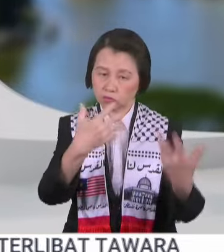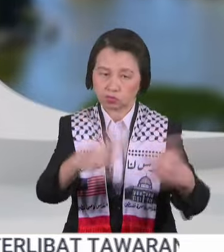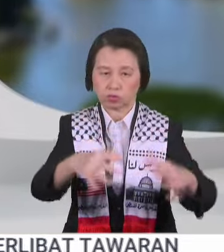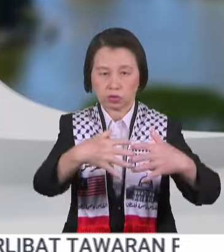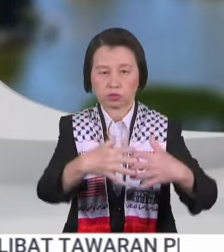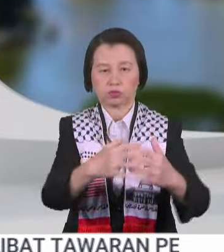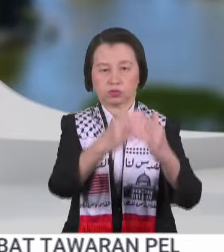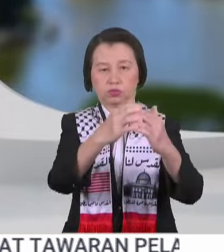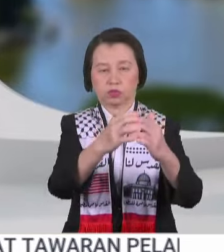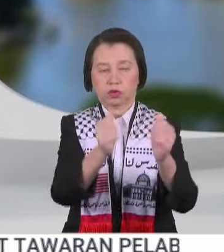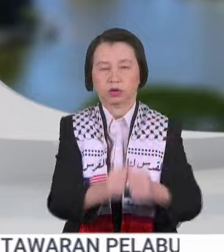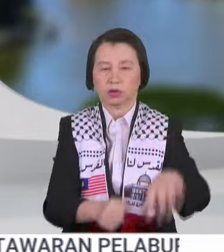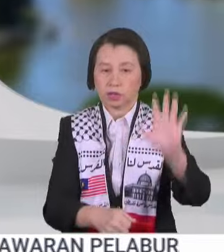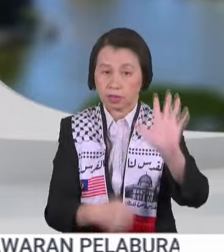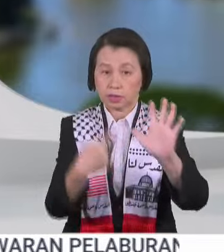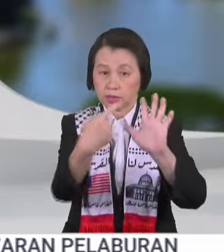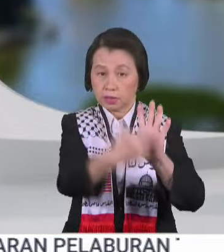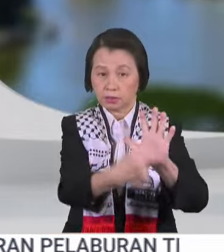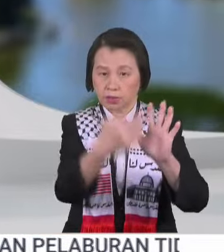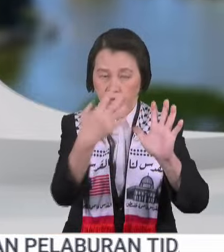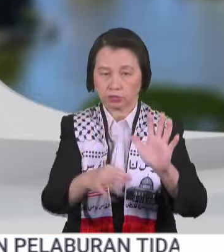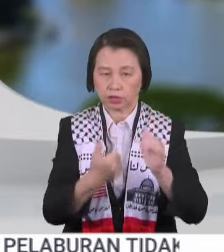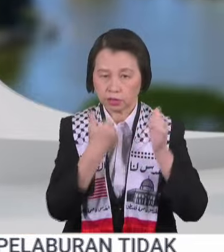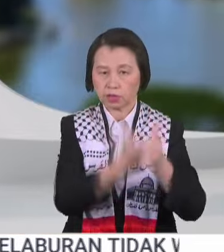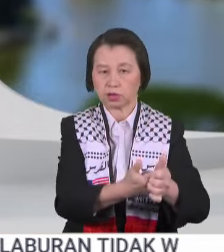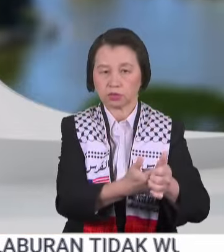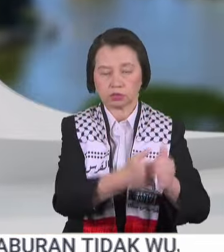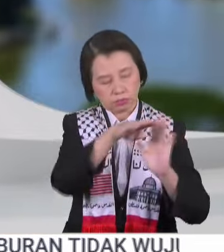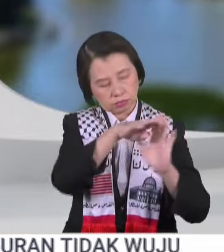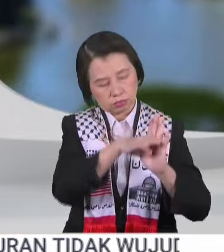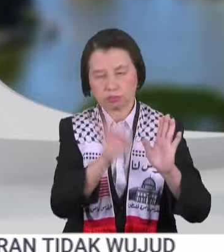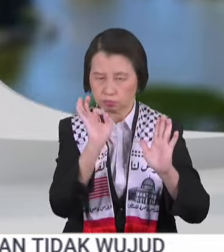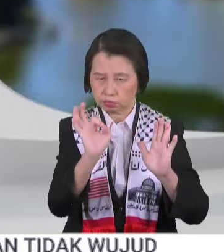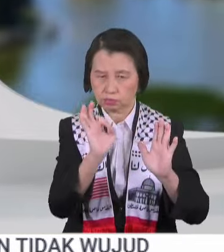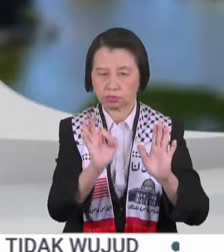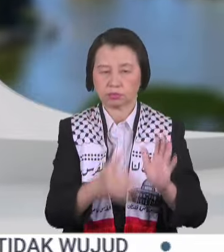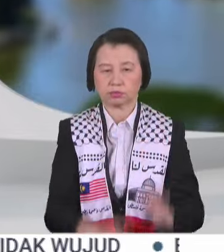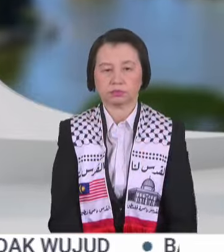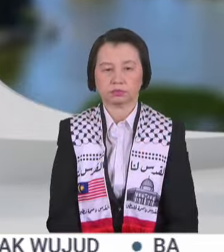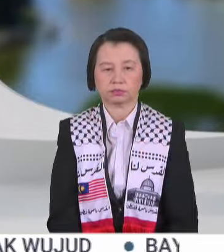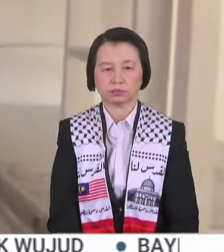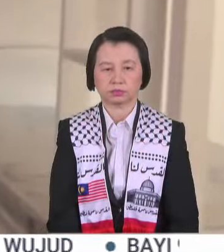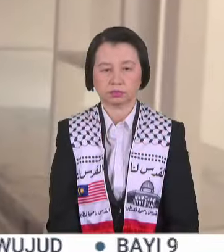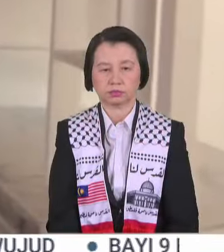di Sarawak dengan 5 daripadanya telah memenuhi keperluan pendaftaran.